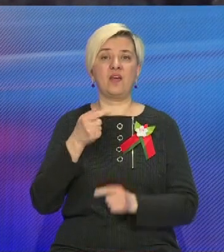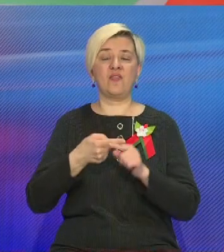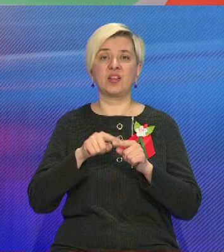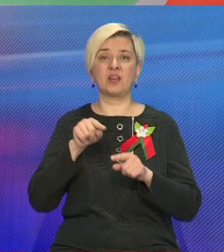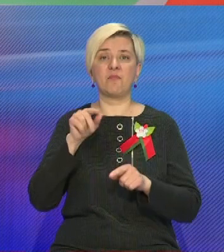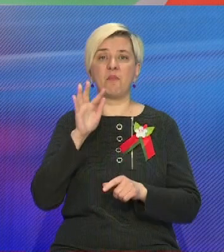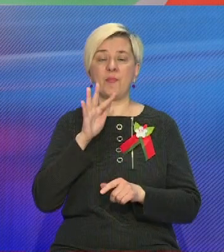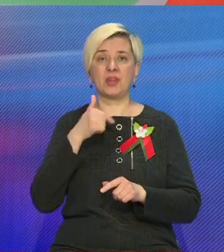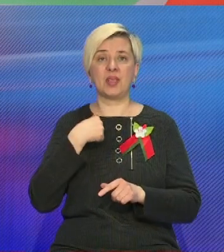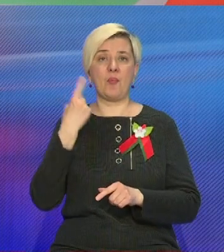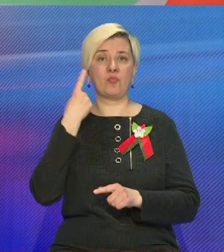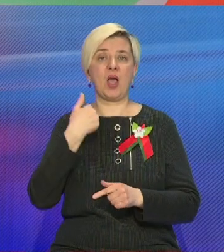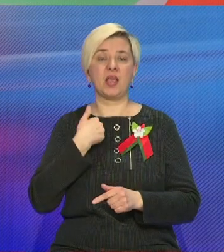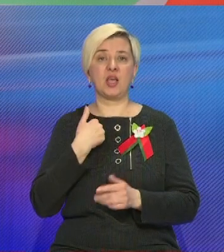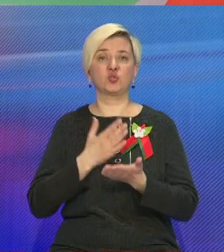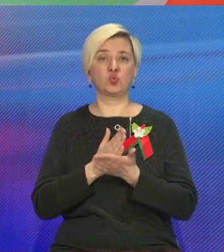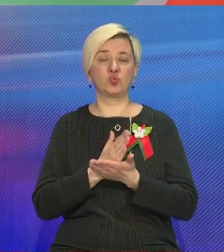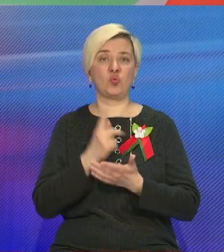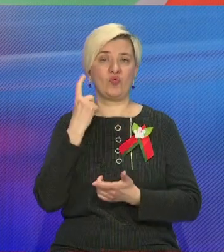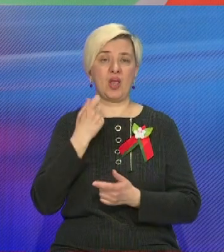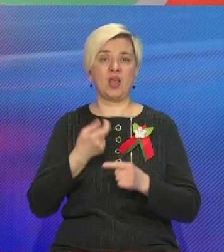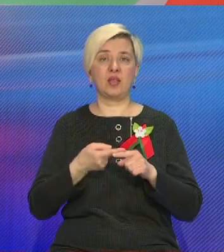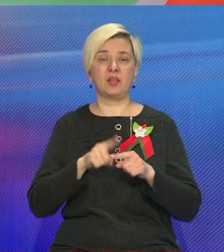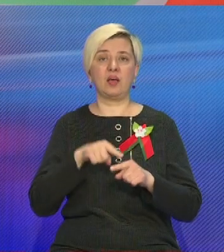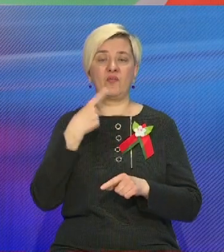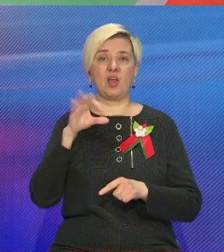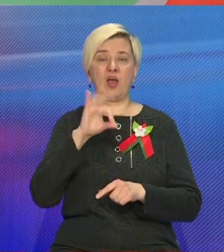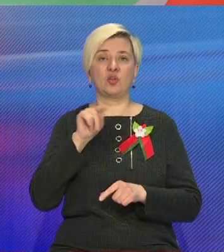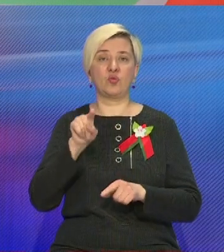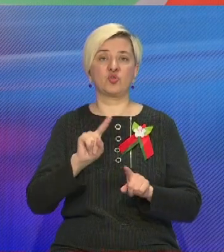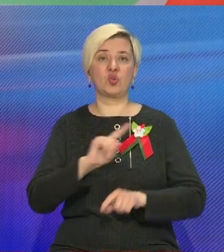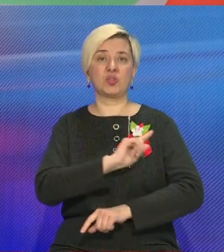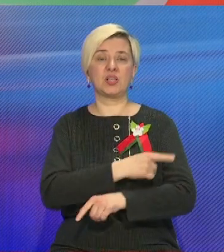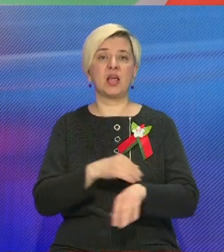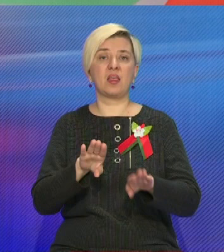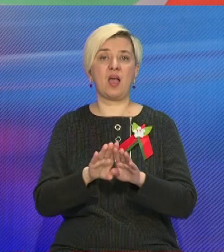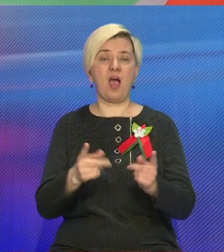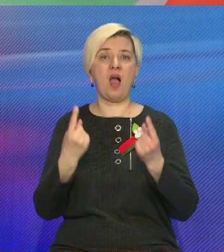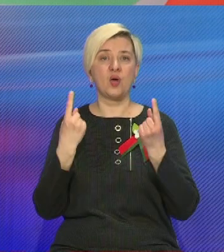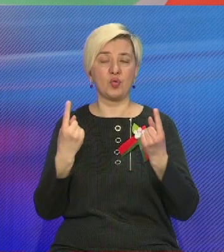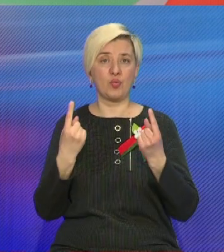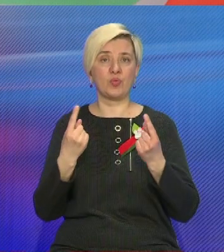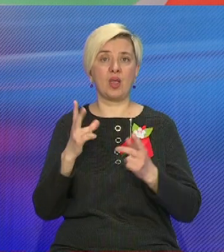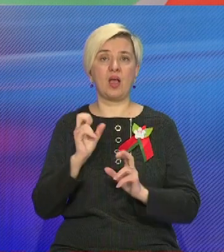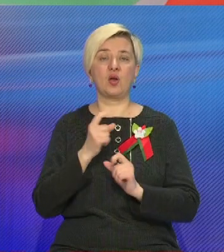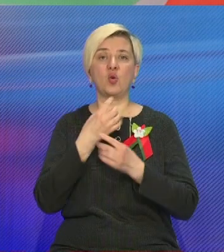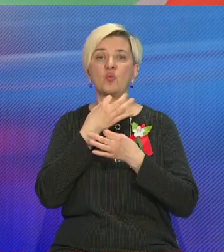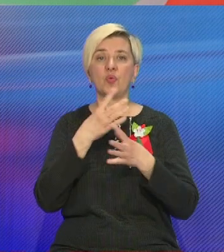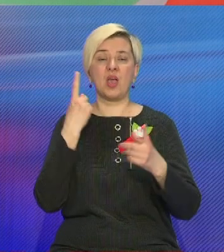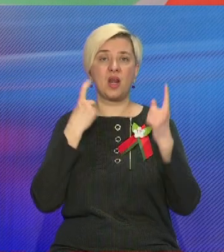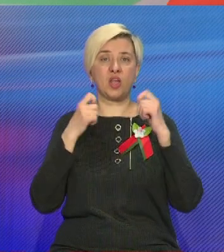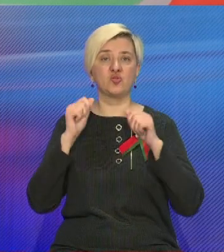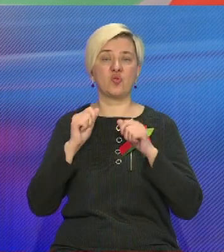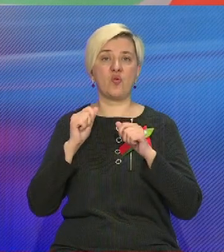говорит о том, что сила такая вот, вот огромная, невидимая, как любые, да, радиоволны, сила.